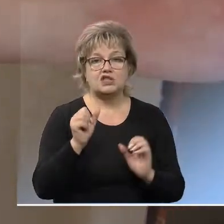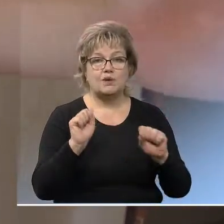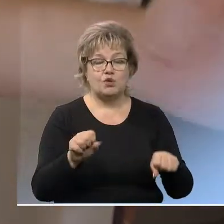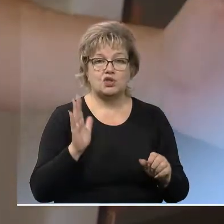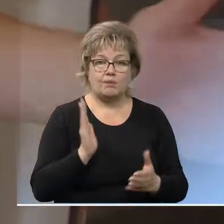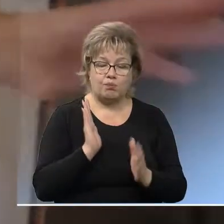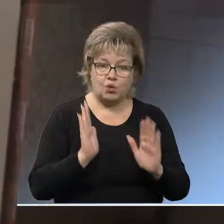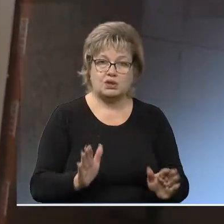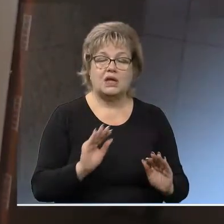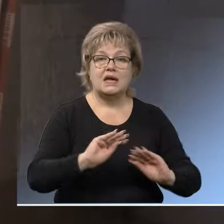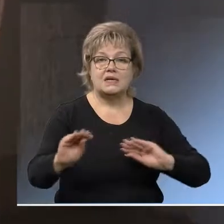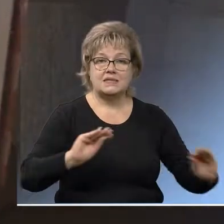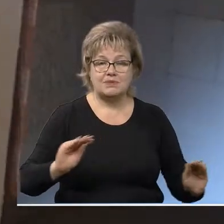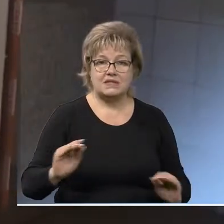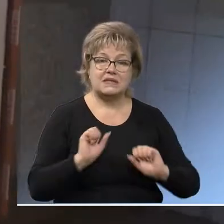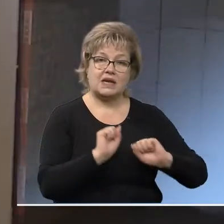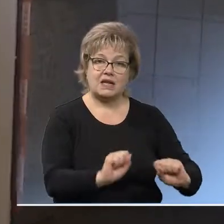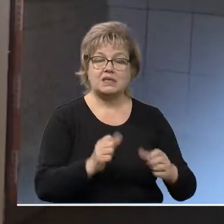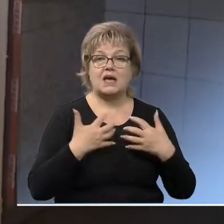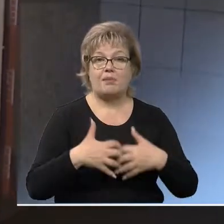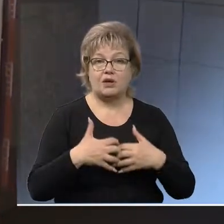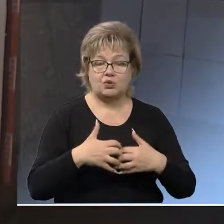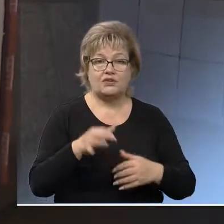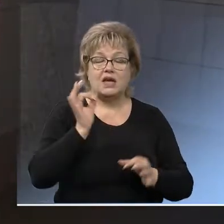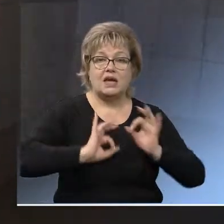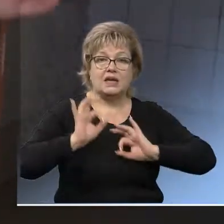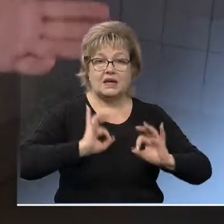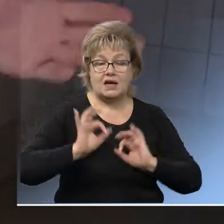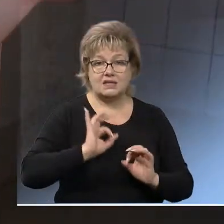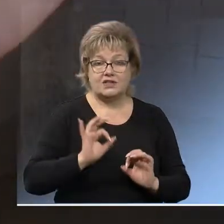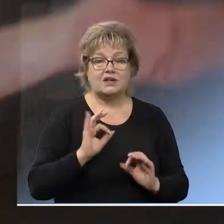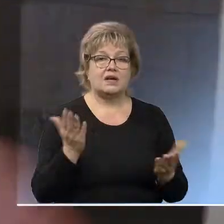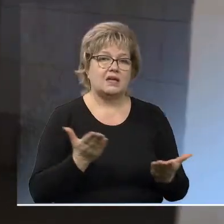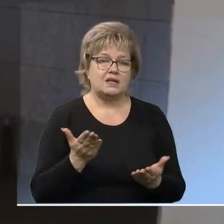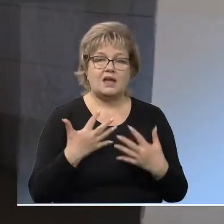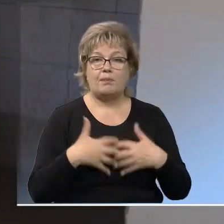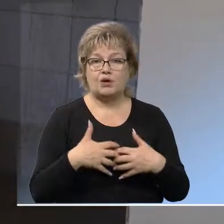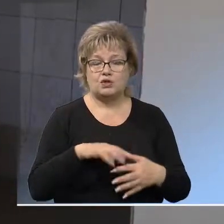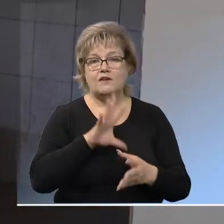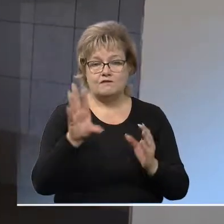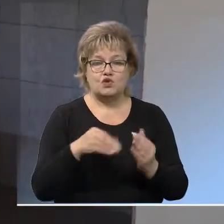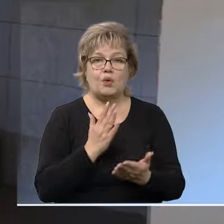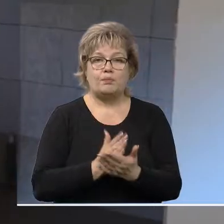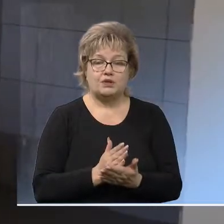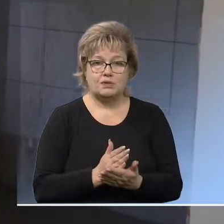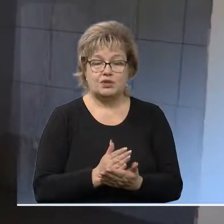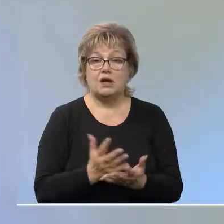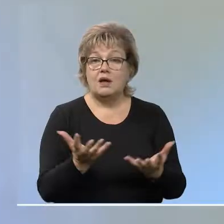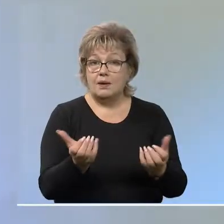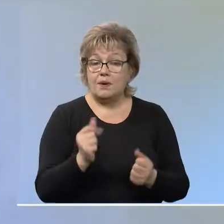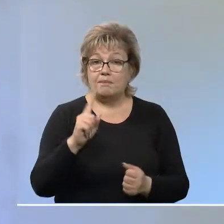где можно будет разместить и хранить оборудование, лекарственные препараты, какие-то оборудования, все это